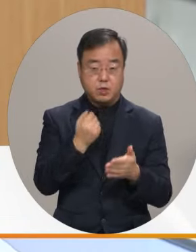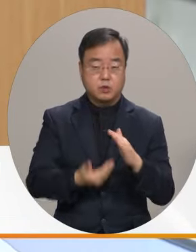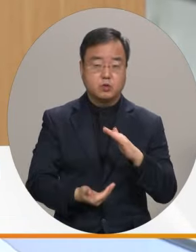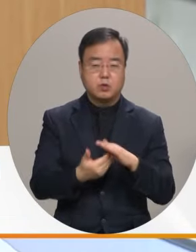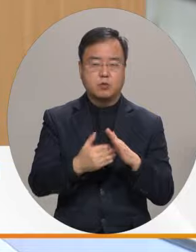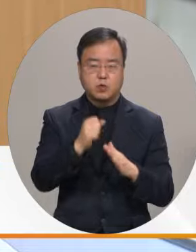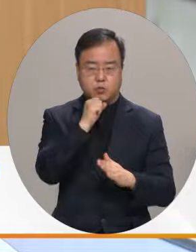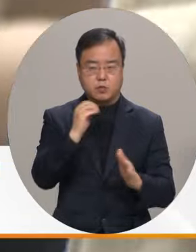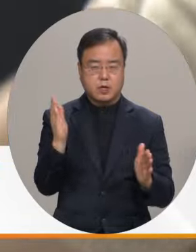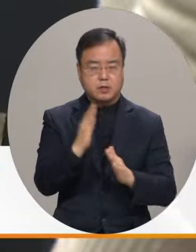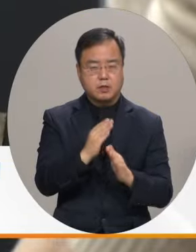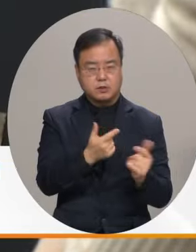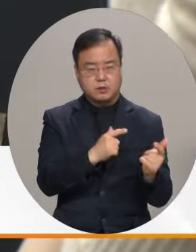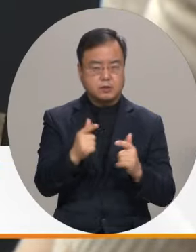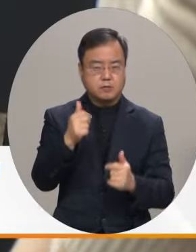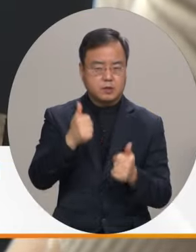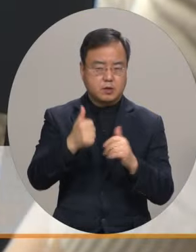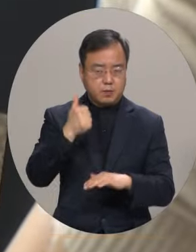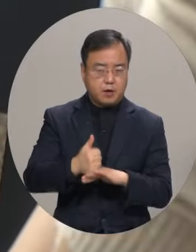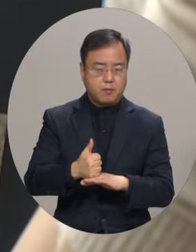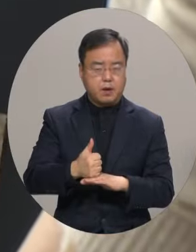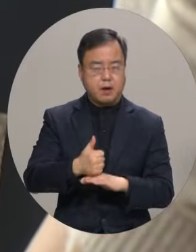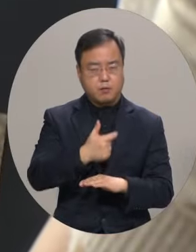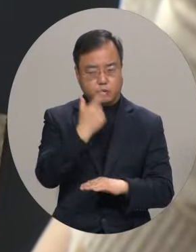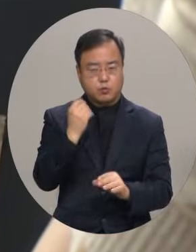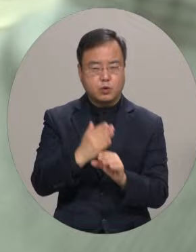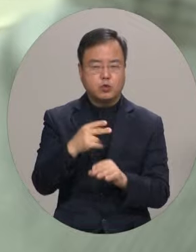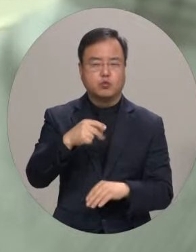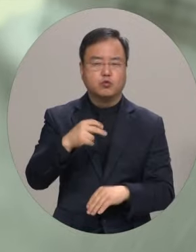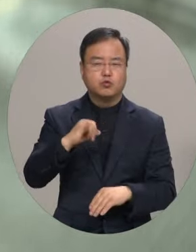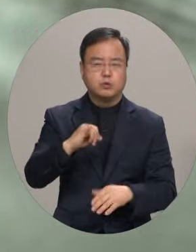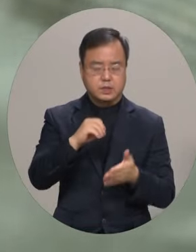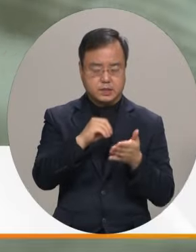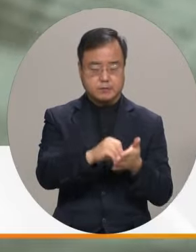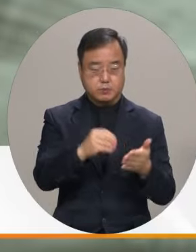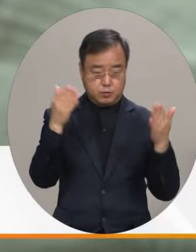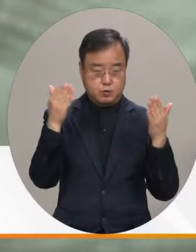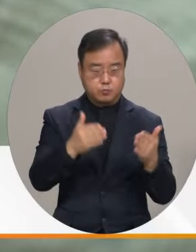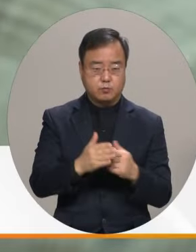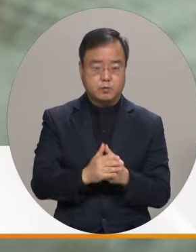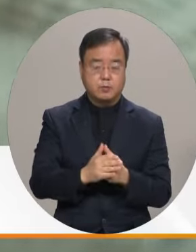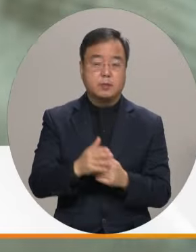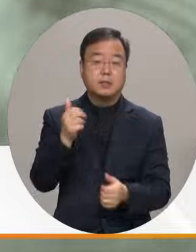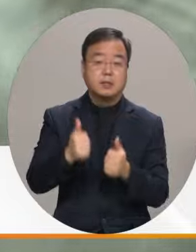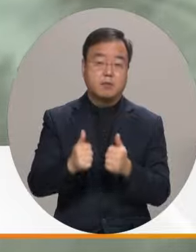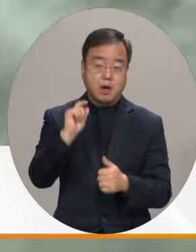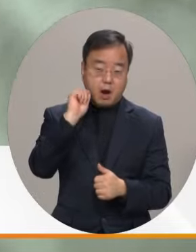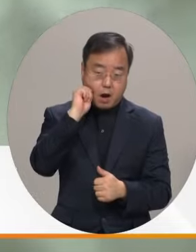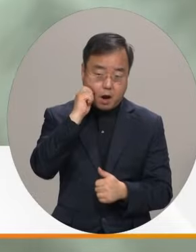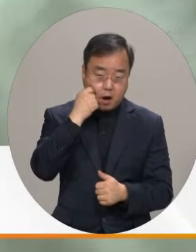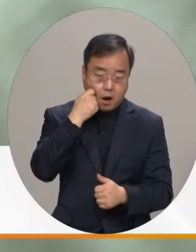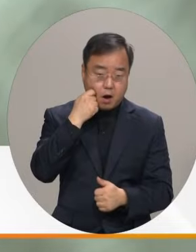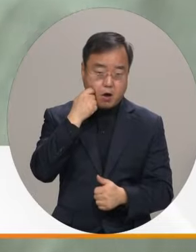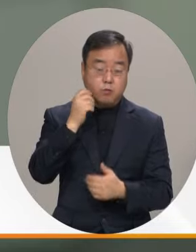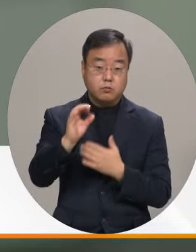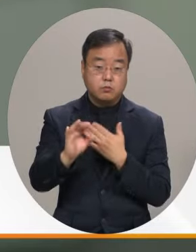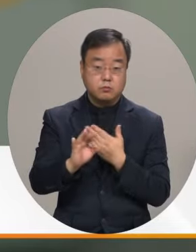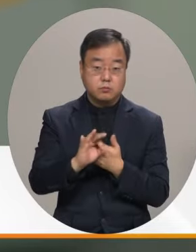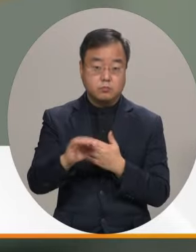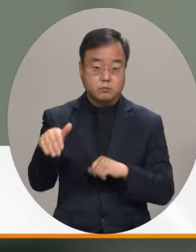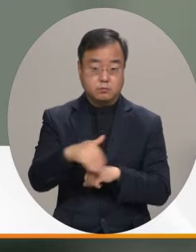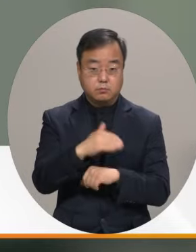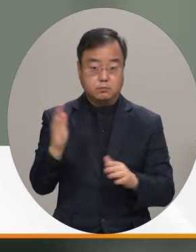나오면서 수시에 좀 더 더 집중하게 됐다는 분석입니다 수능의 난이도가 올라갈수록 결과적으로 재학생이 최저를